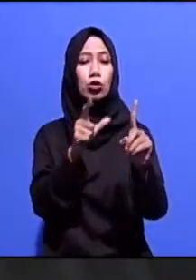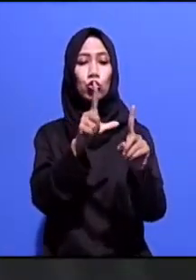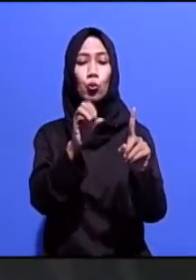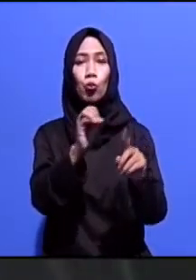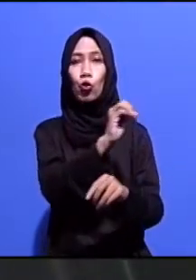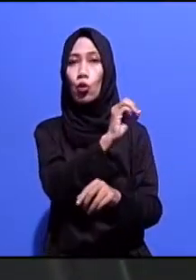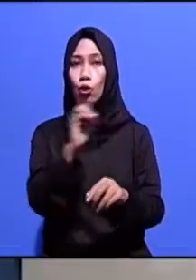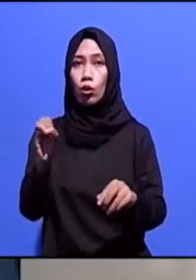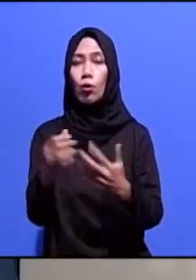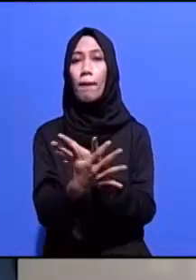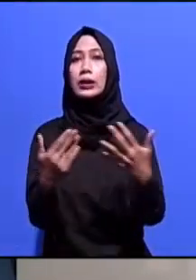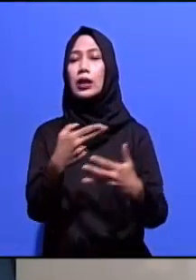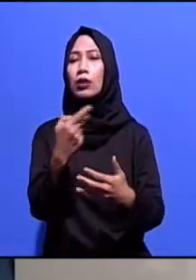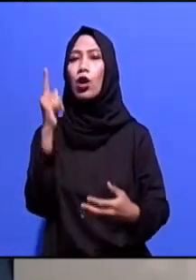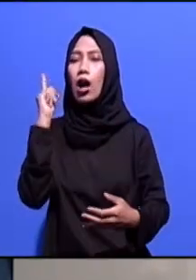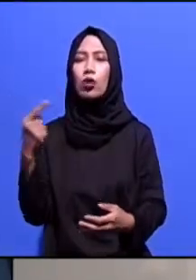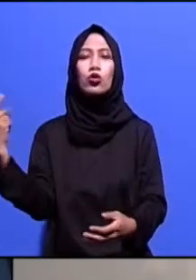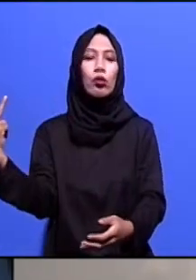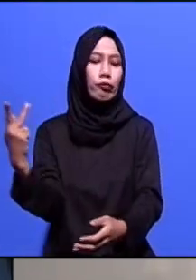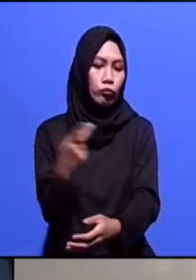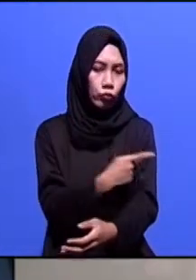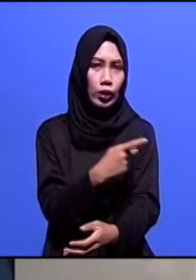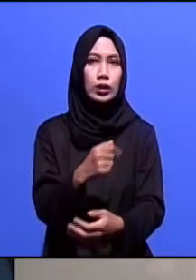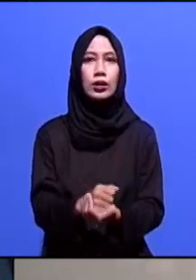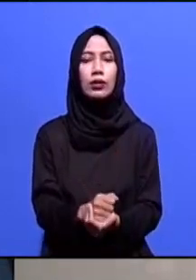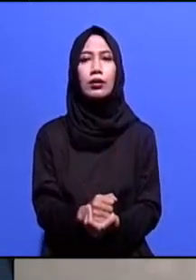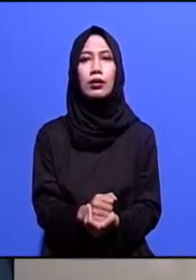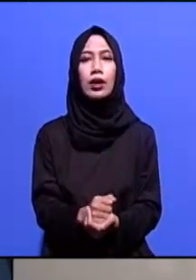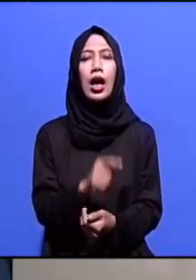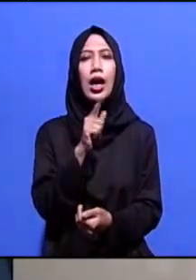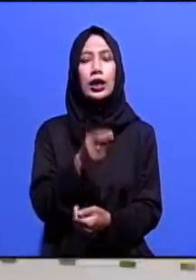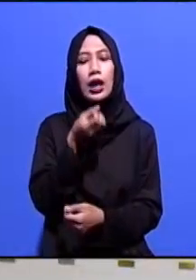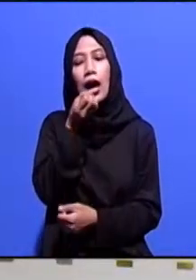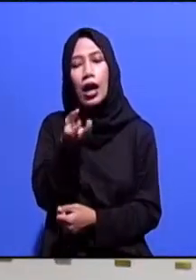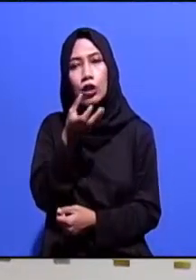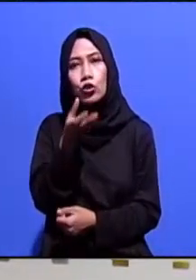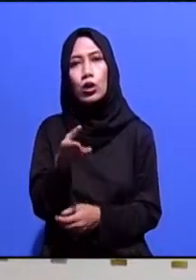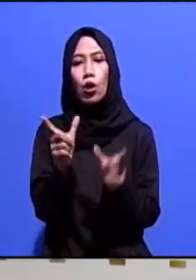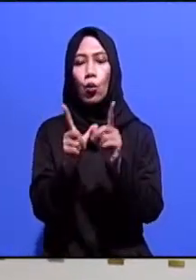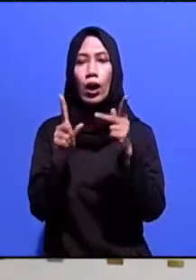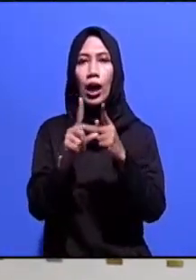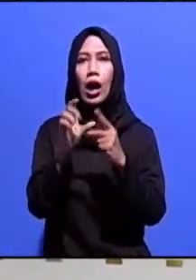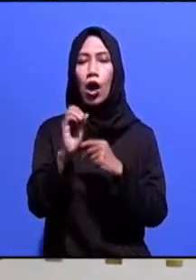negara Indonesia disuntikkan vaksin COVID-19 dan hal ini sesuai dengan anjuran WHO, yakni